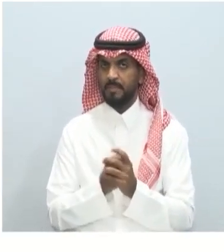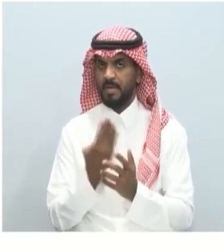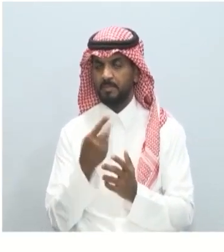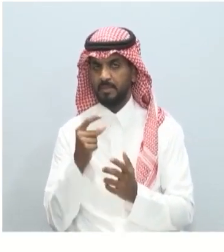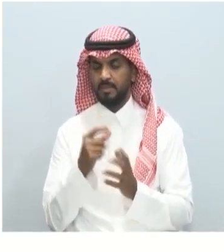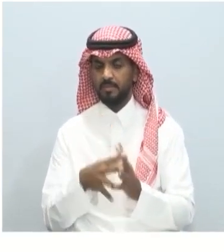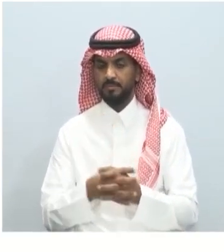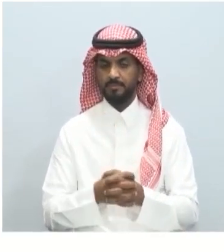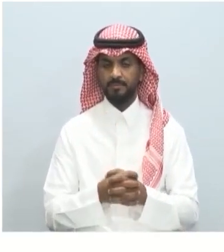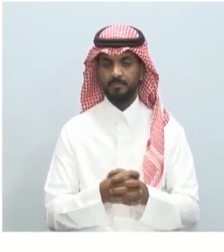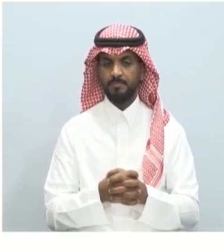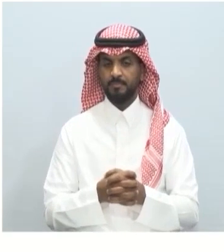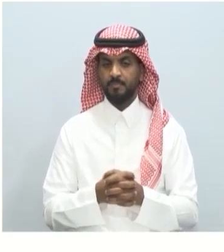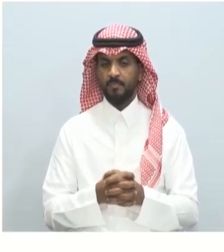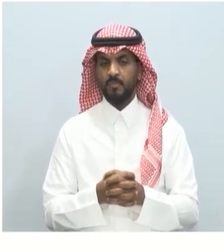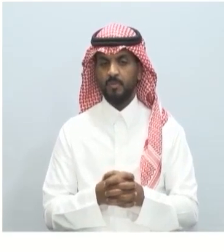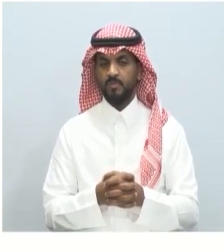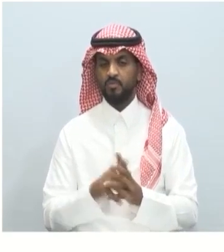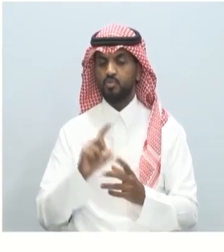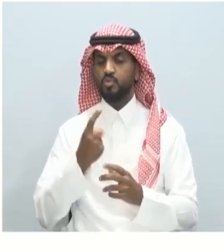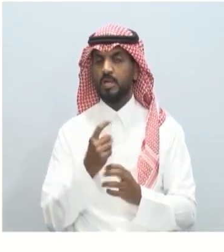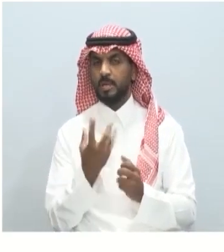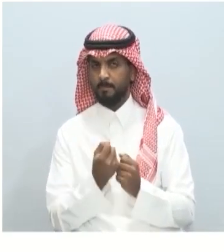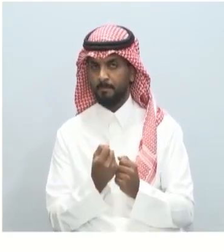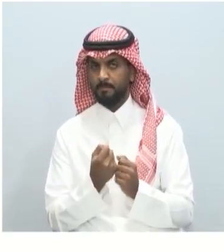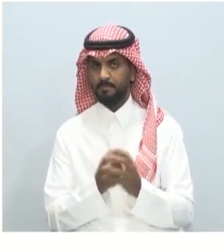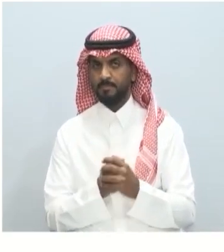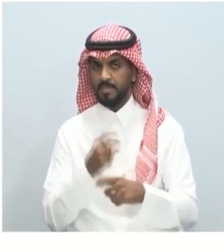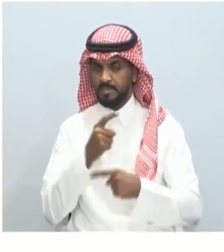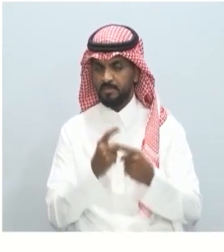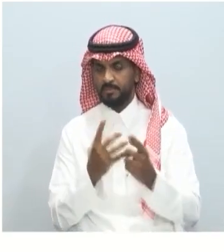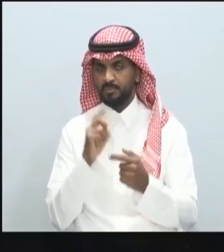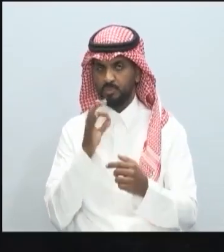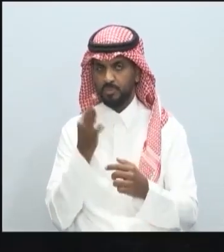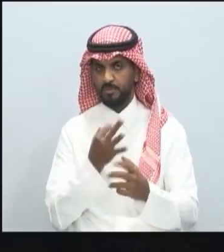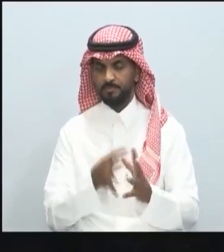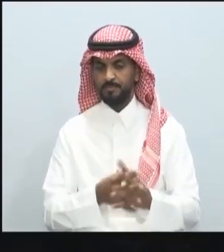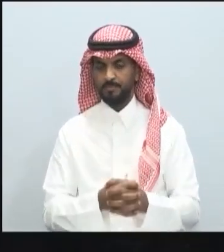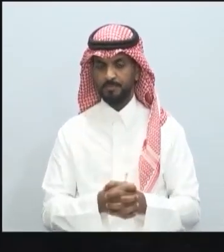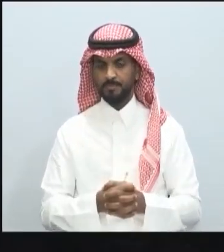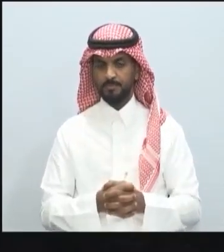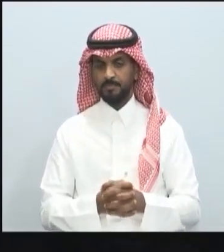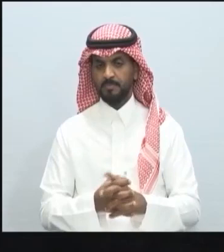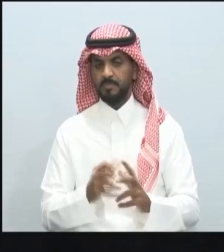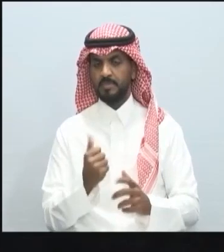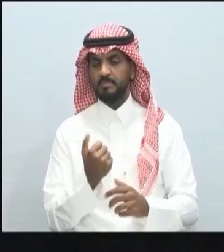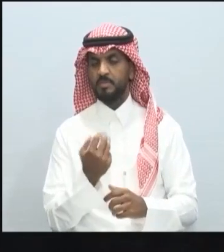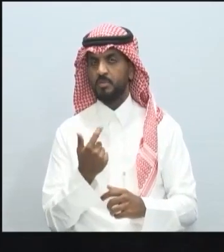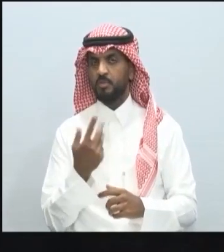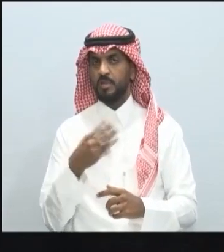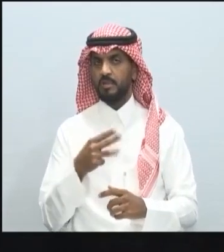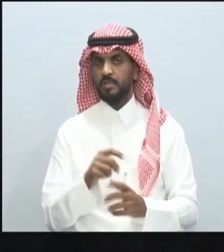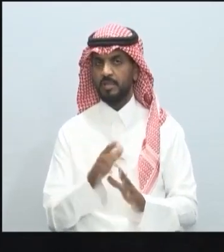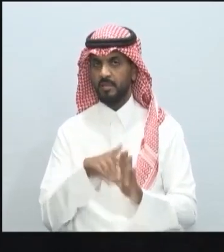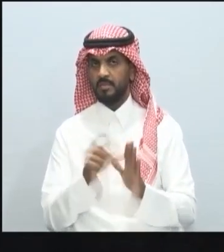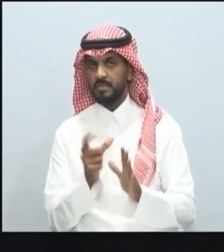اربع دقائق وهنا سنحسم السرعه القرائيه سنحسم السرعه القرائيه وهي 637 عدد كلمات